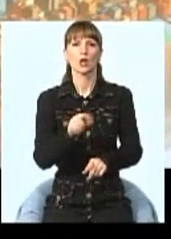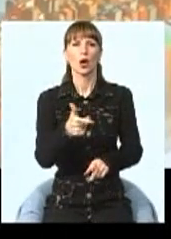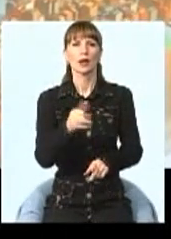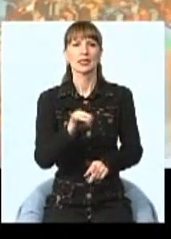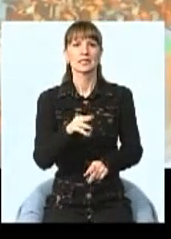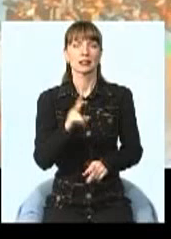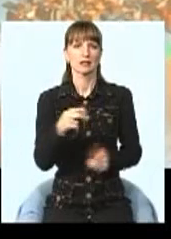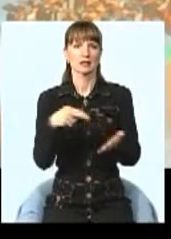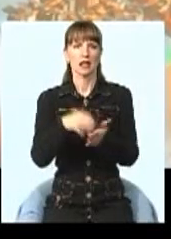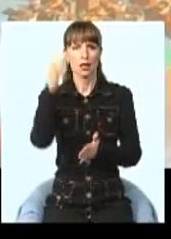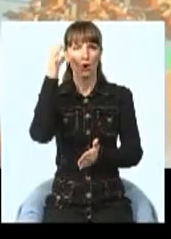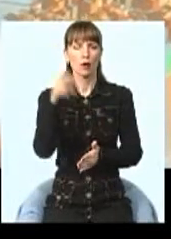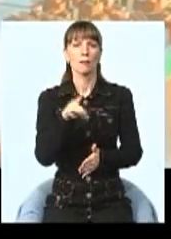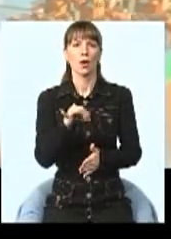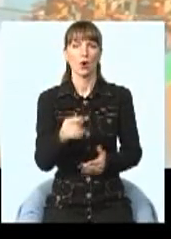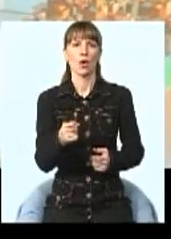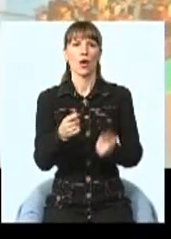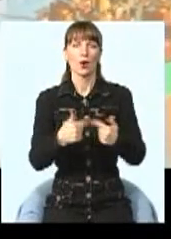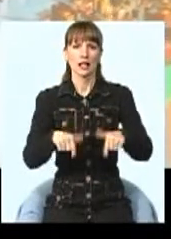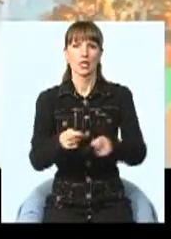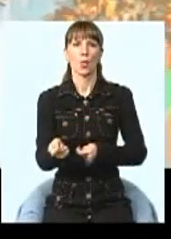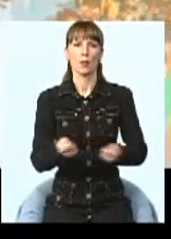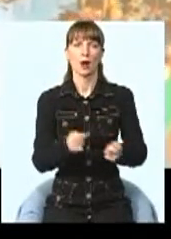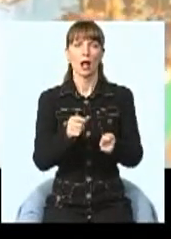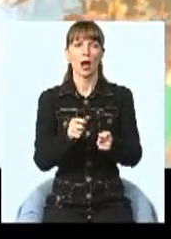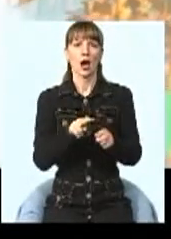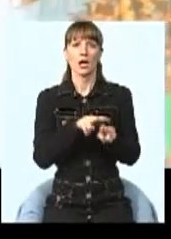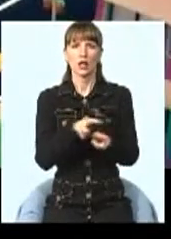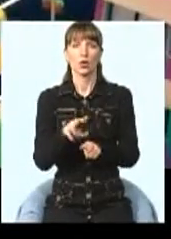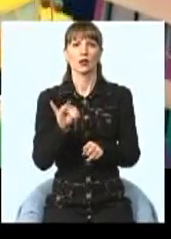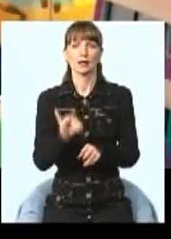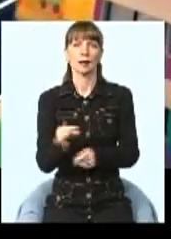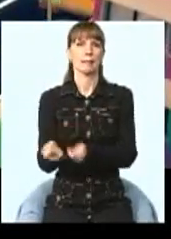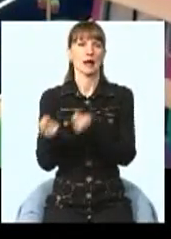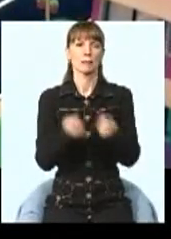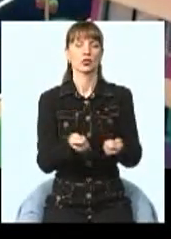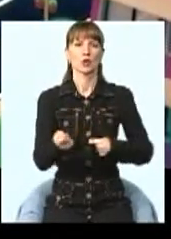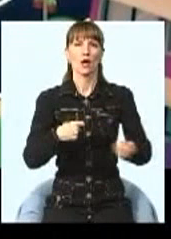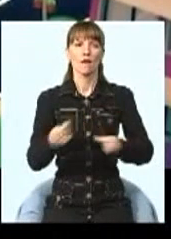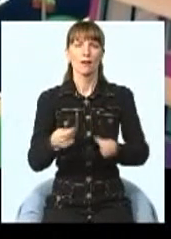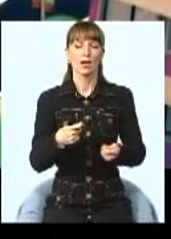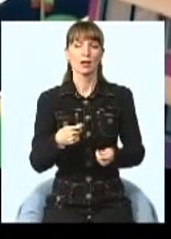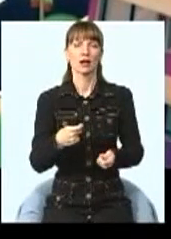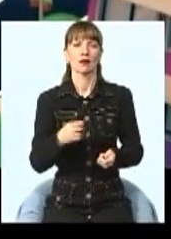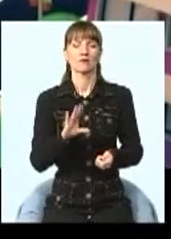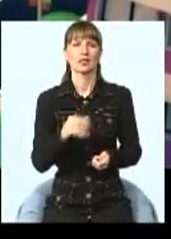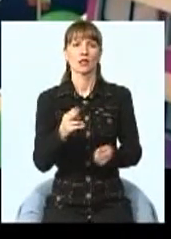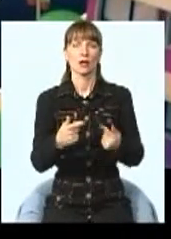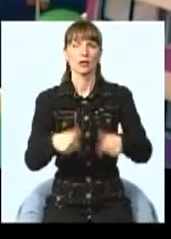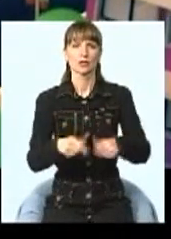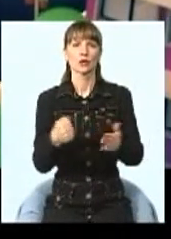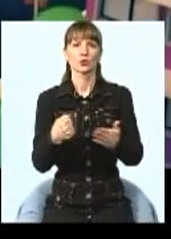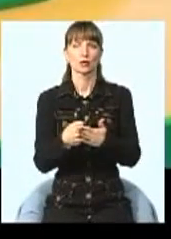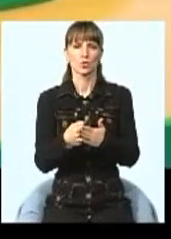про планування, організацію, управління, контроль та переміщення товару від певної фірми чи організації до